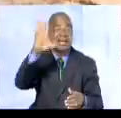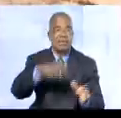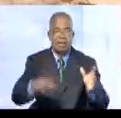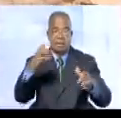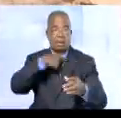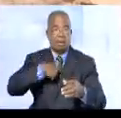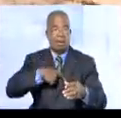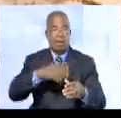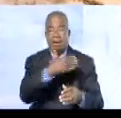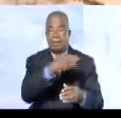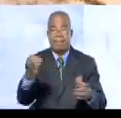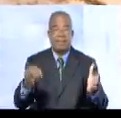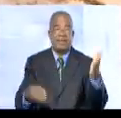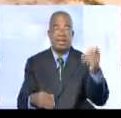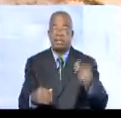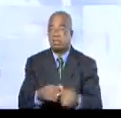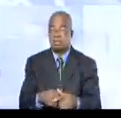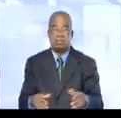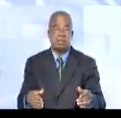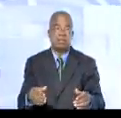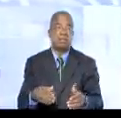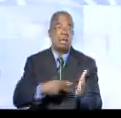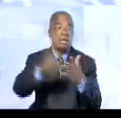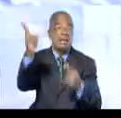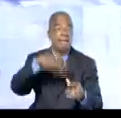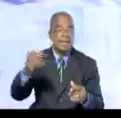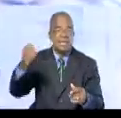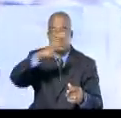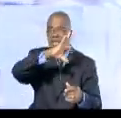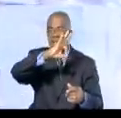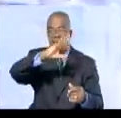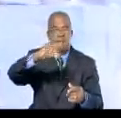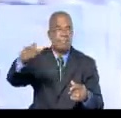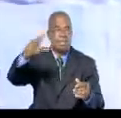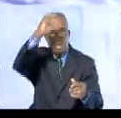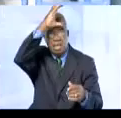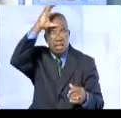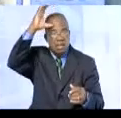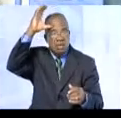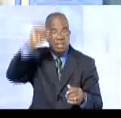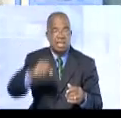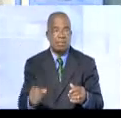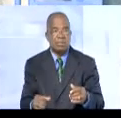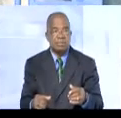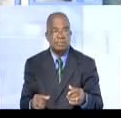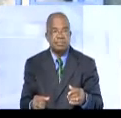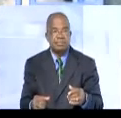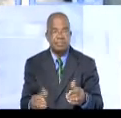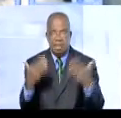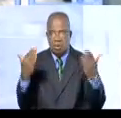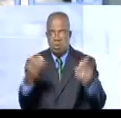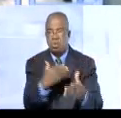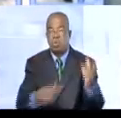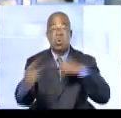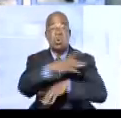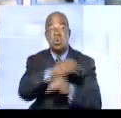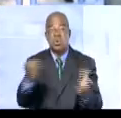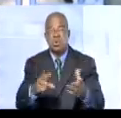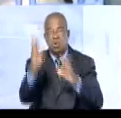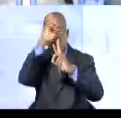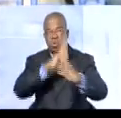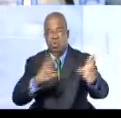CFA. Et la bouteille de 12 kg appelée aussi B12 coûte 5200 francs CFA. Le non-respect de ces prix a déjà valu